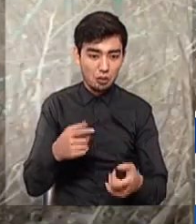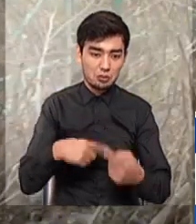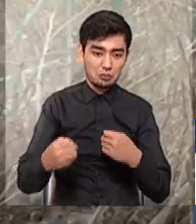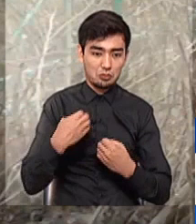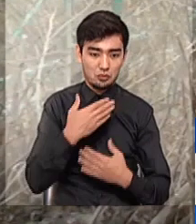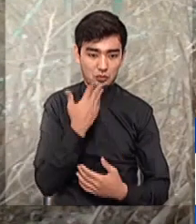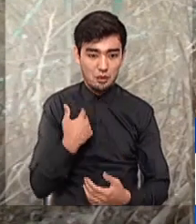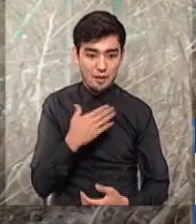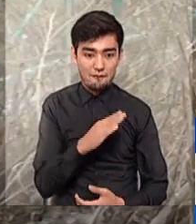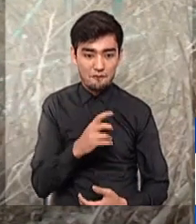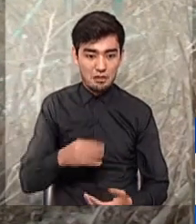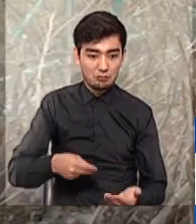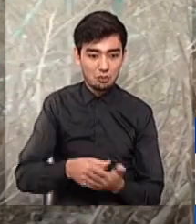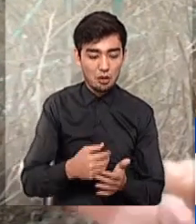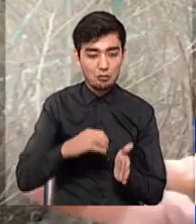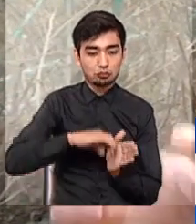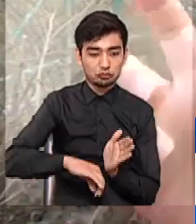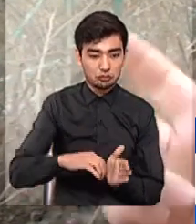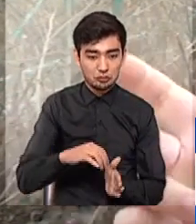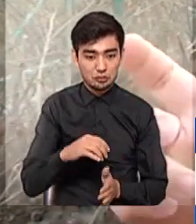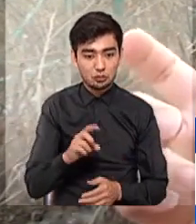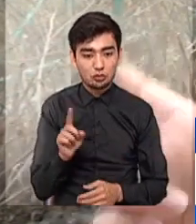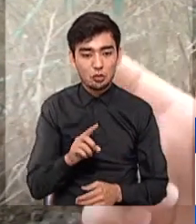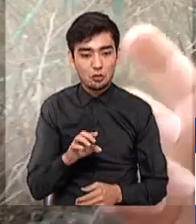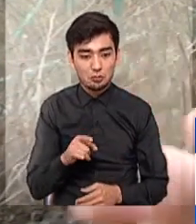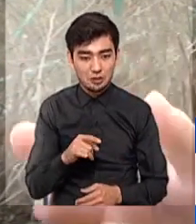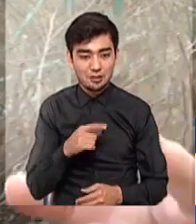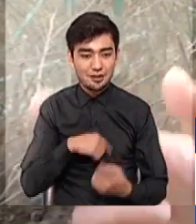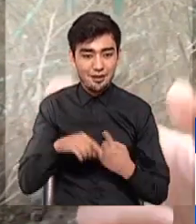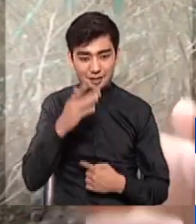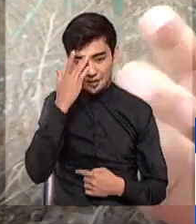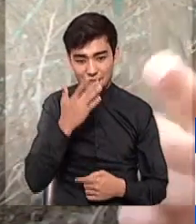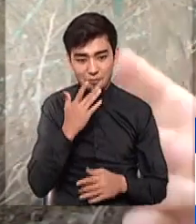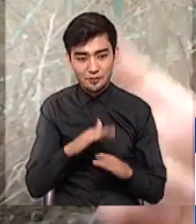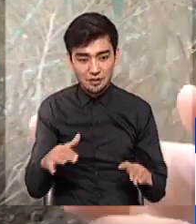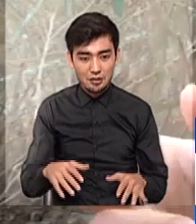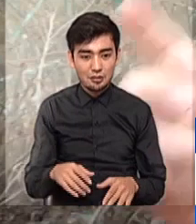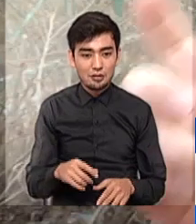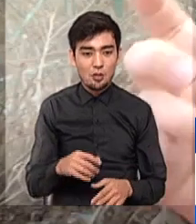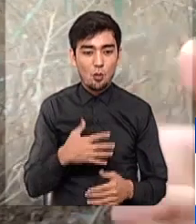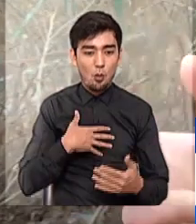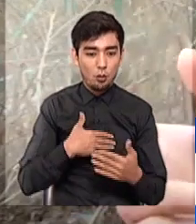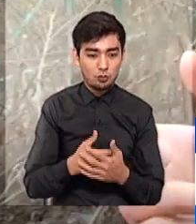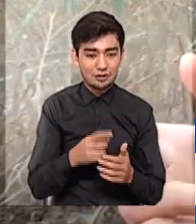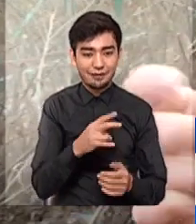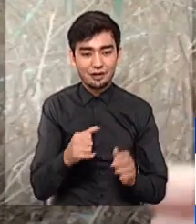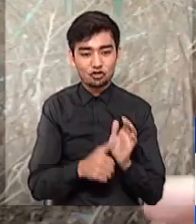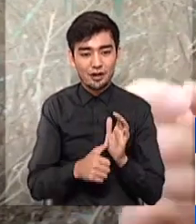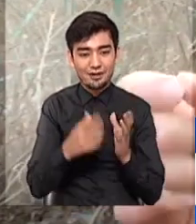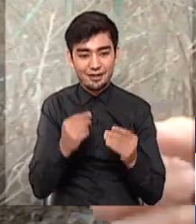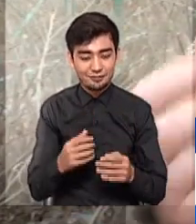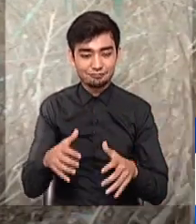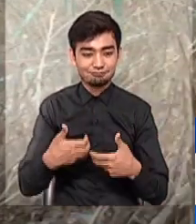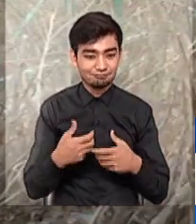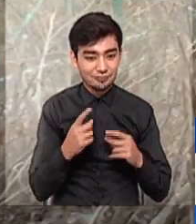то что вступительный взносы берется за счет того что мы в летний период будем Детей забирать в отпуск на 60 дней но